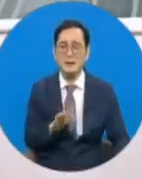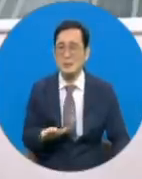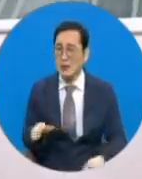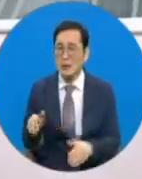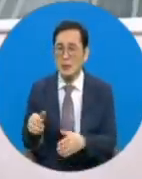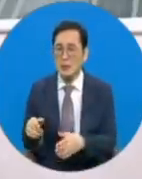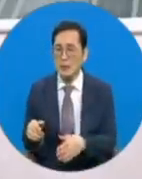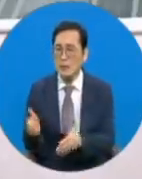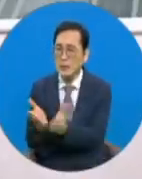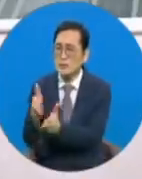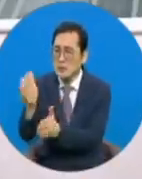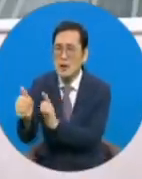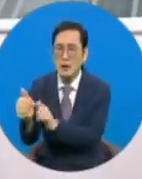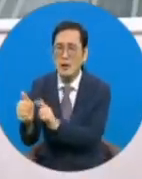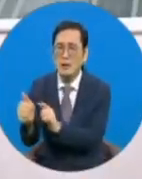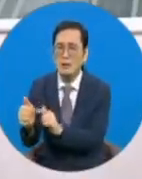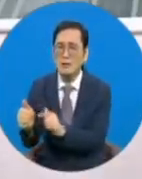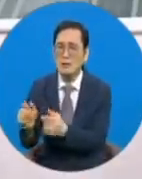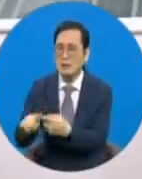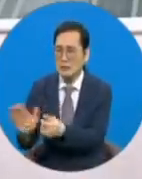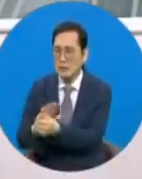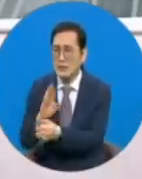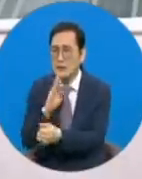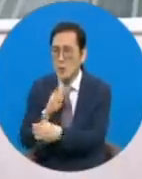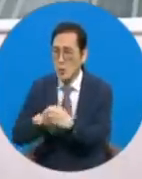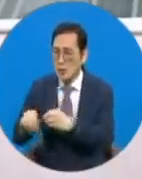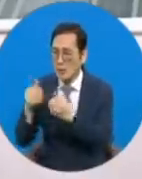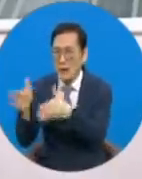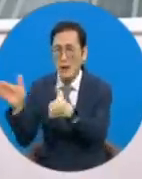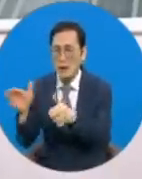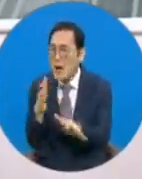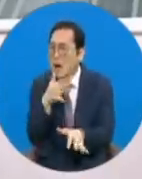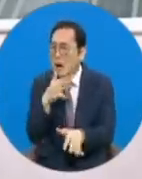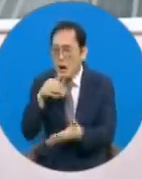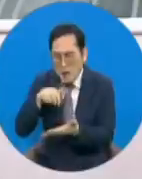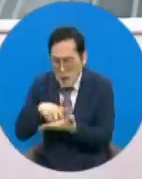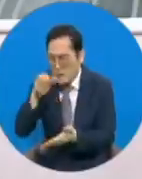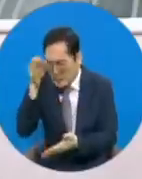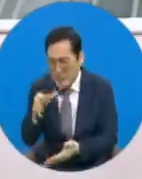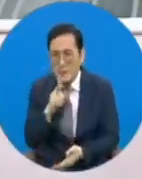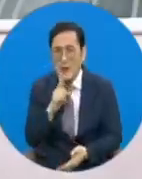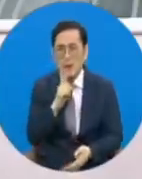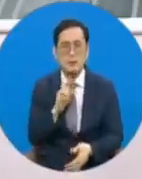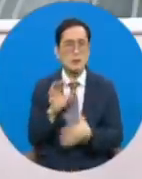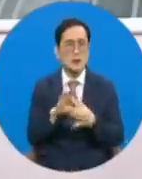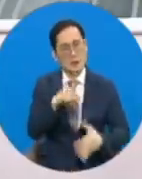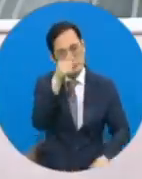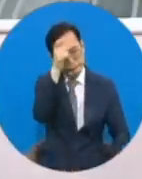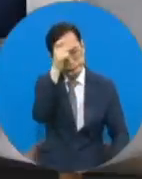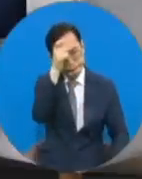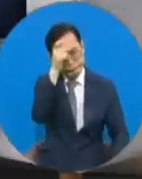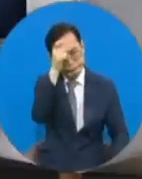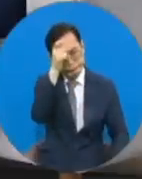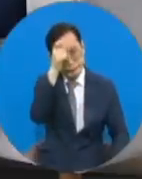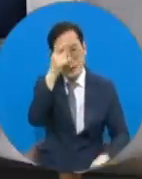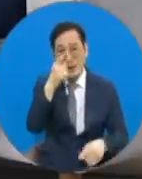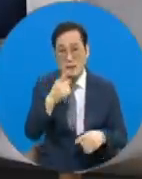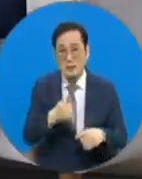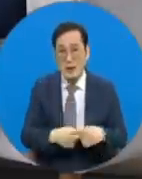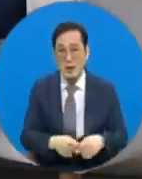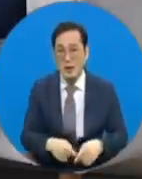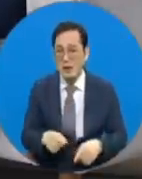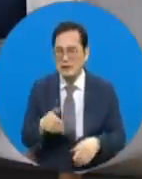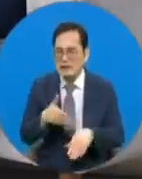문제고 어쨌든 그 부분에 대해서 유족들의 상처를 줬다면 사과해야 될 문제다. 그렇게 보는 거죠. 네. 권칠승 대변인이